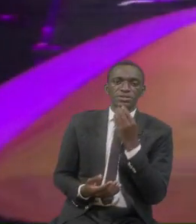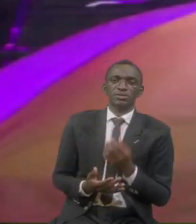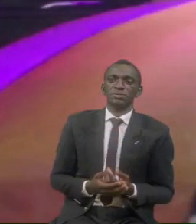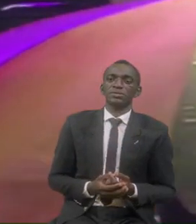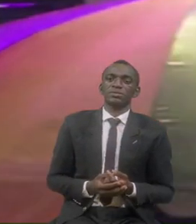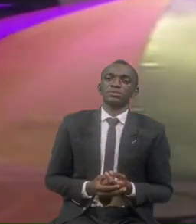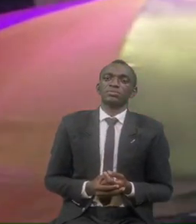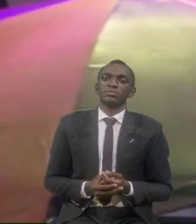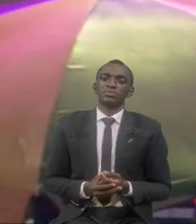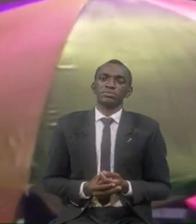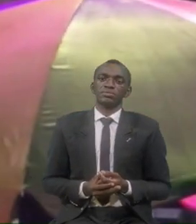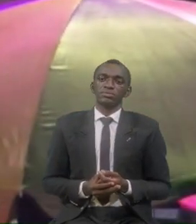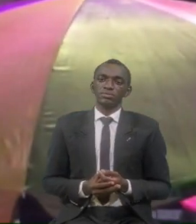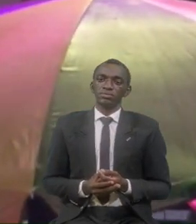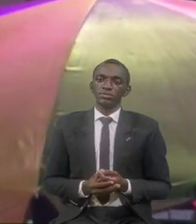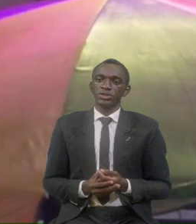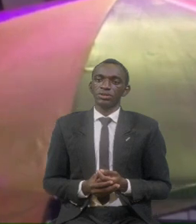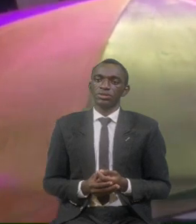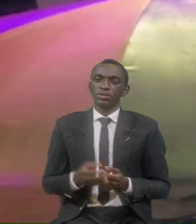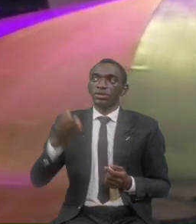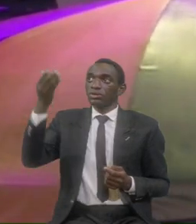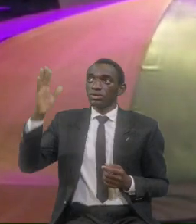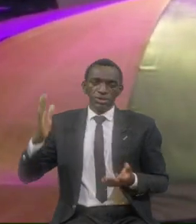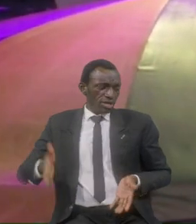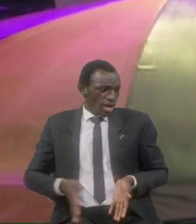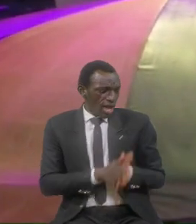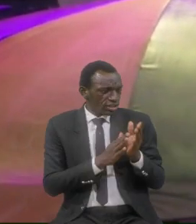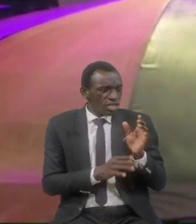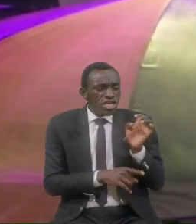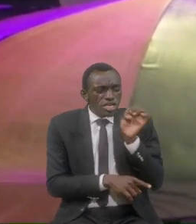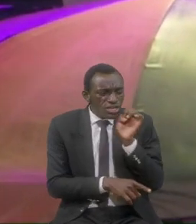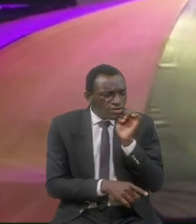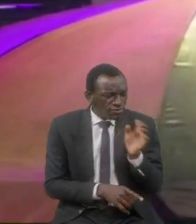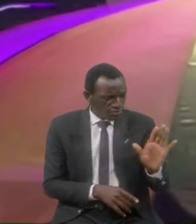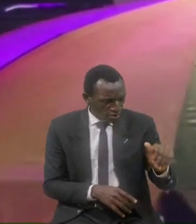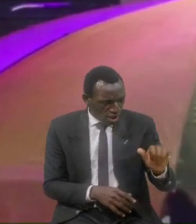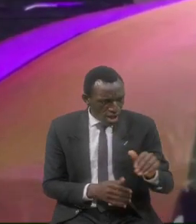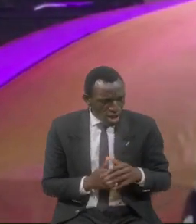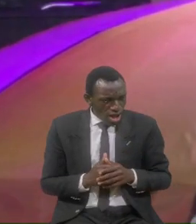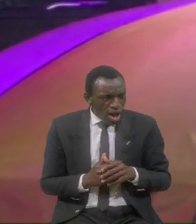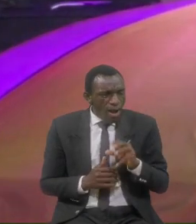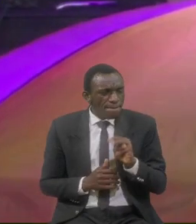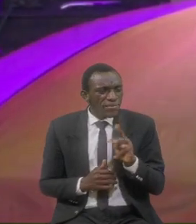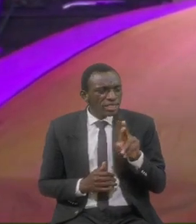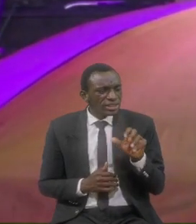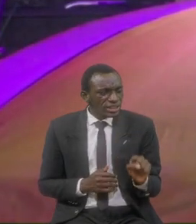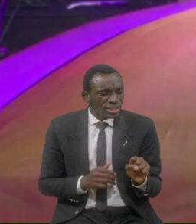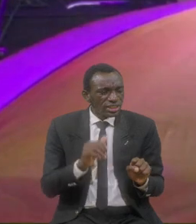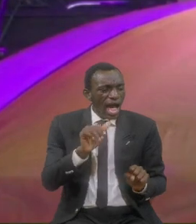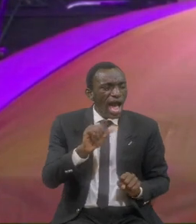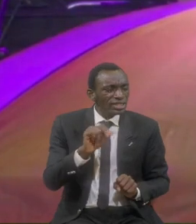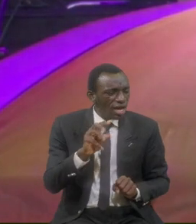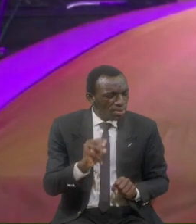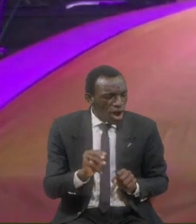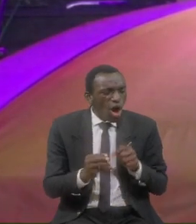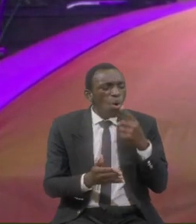ang prutas og akong gikaon. Eve. Si Eva. Mrs. Adam. Si Mrs. ni Adam. What have you done?